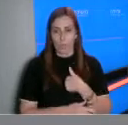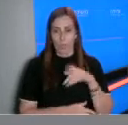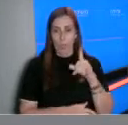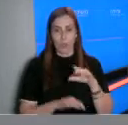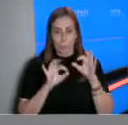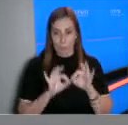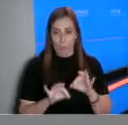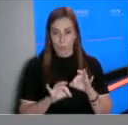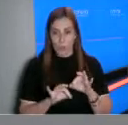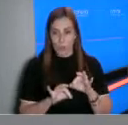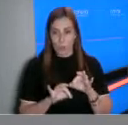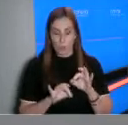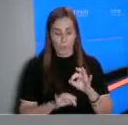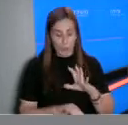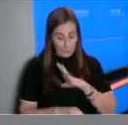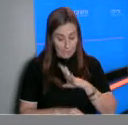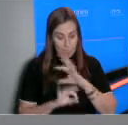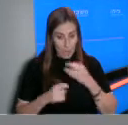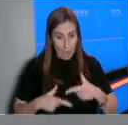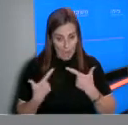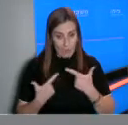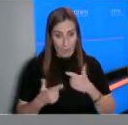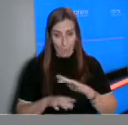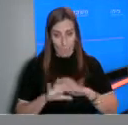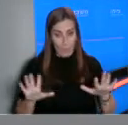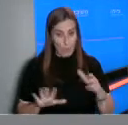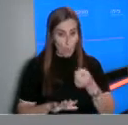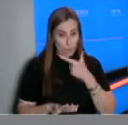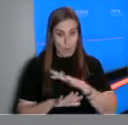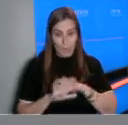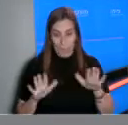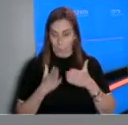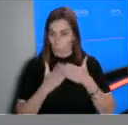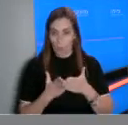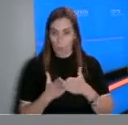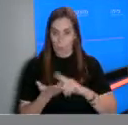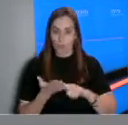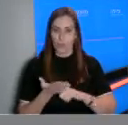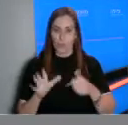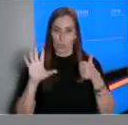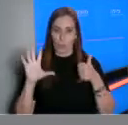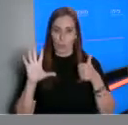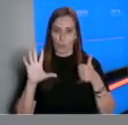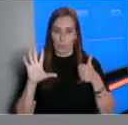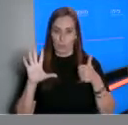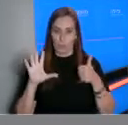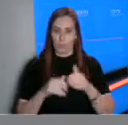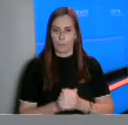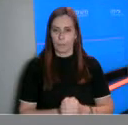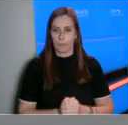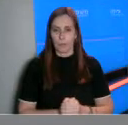אבל ממש ממש הגדרת סיכון חיים ללא תרופה וללא סיוע, חצי שנה